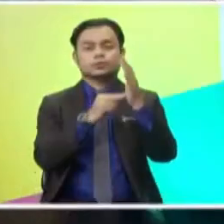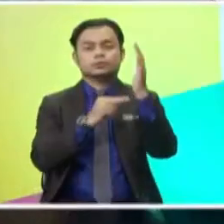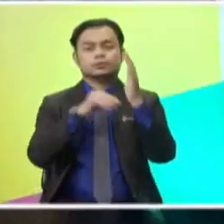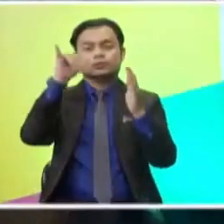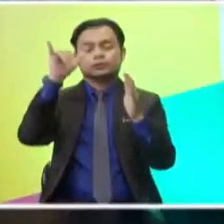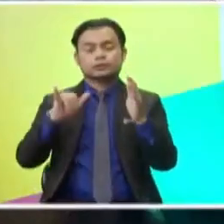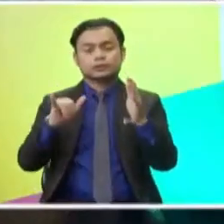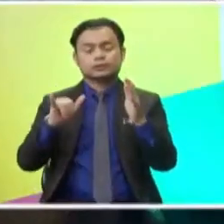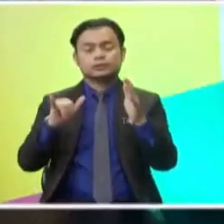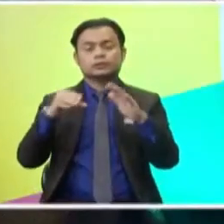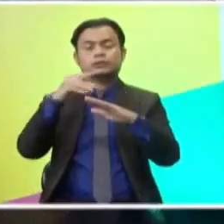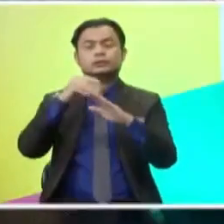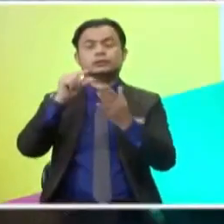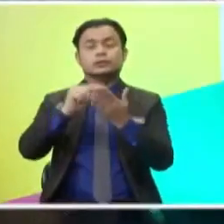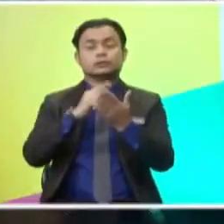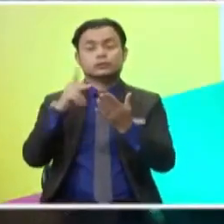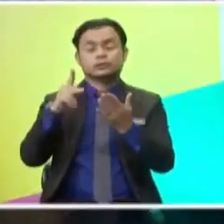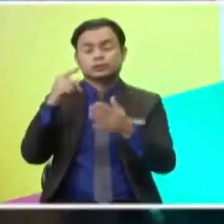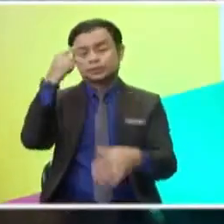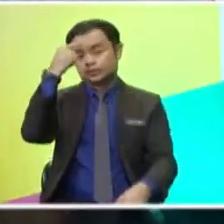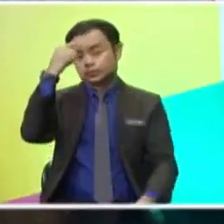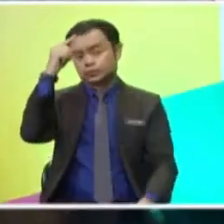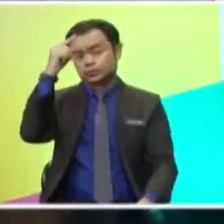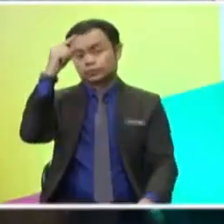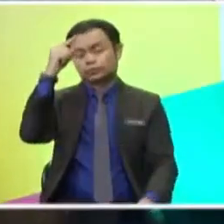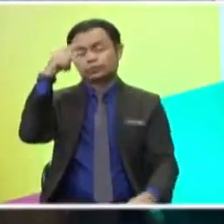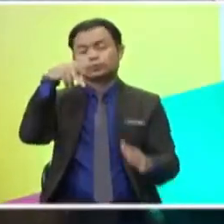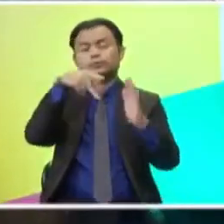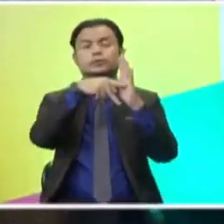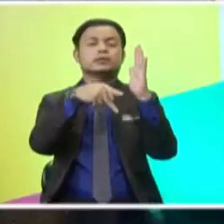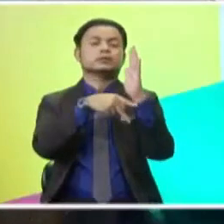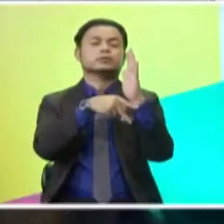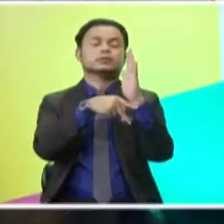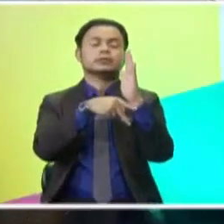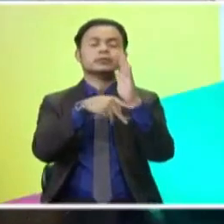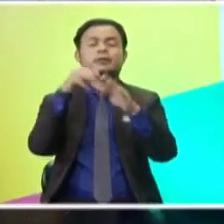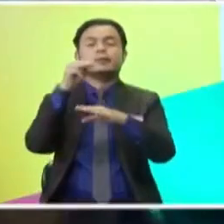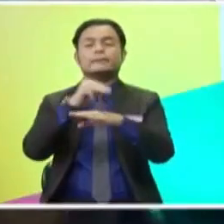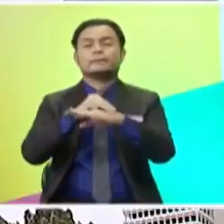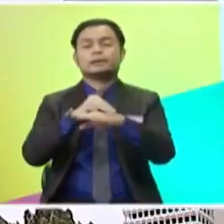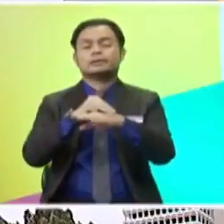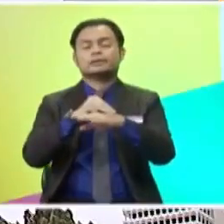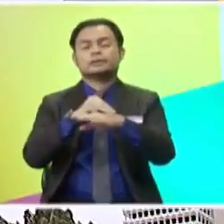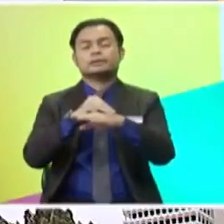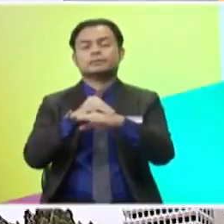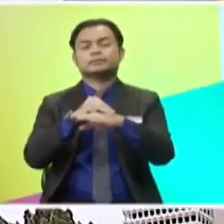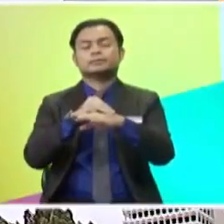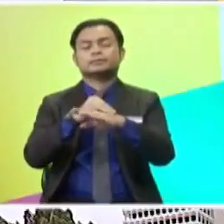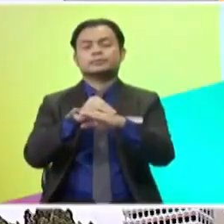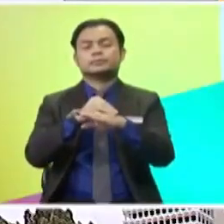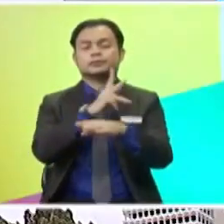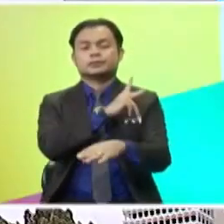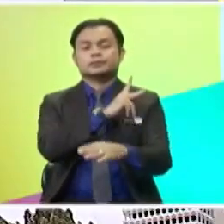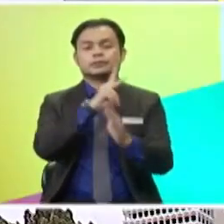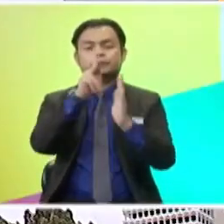sebagai sumber perundangan semasa era pemerintahan Kesultanan Melayu Melaka. Sebenarnya pengaruh HKM dan ULM ini sebenarnya